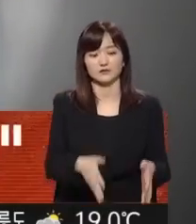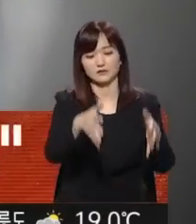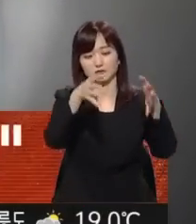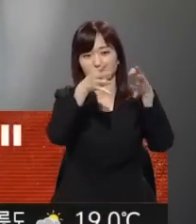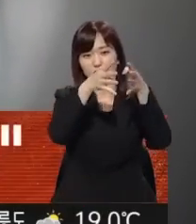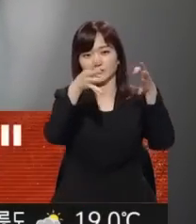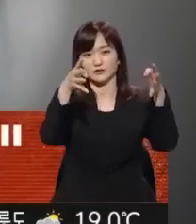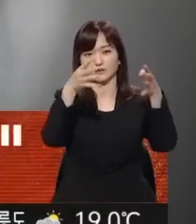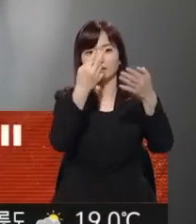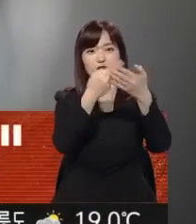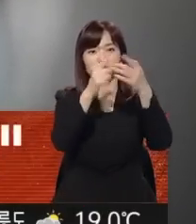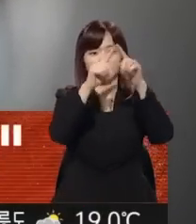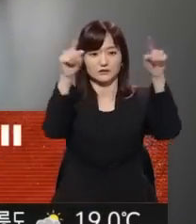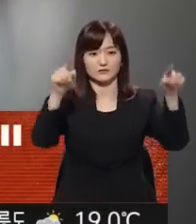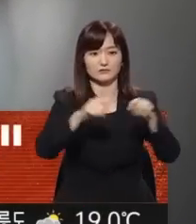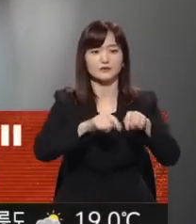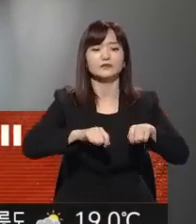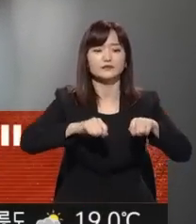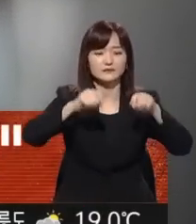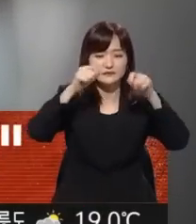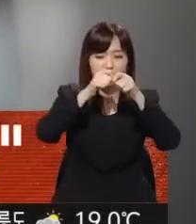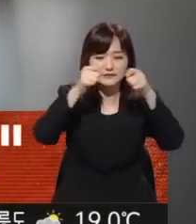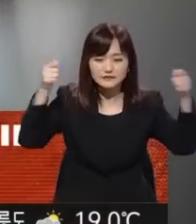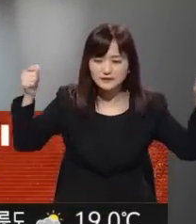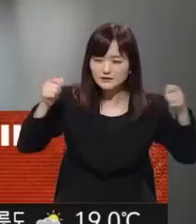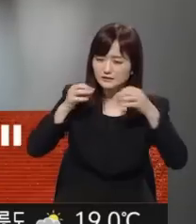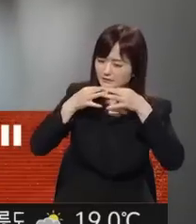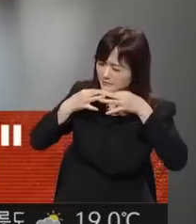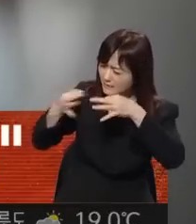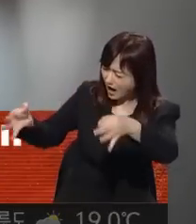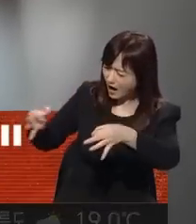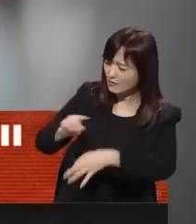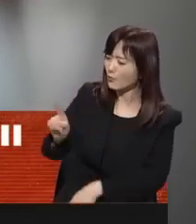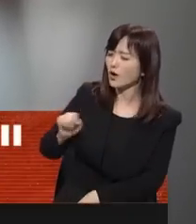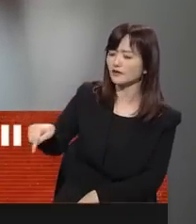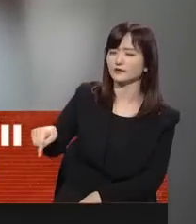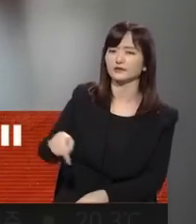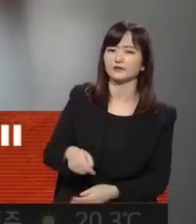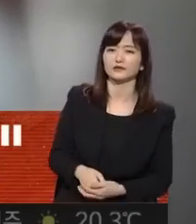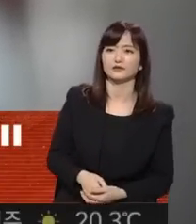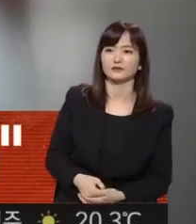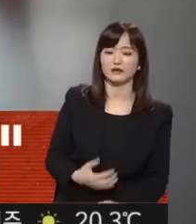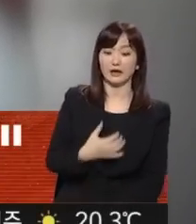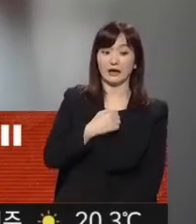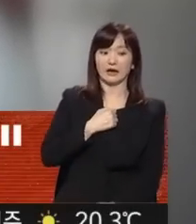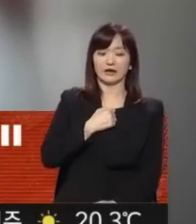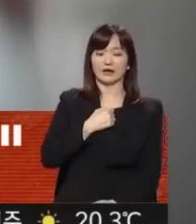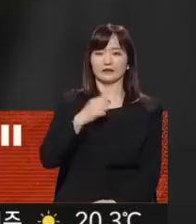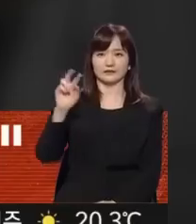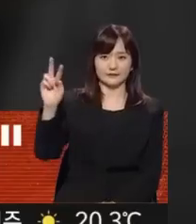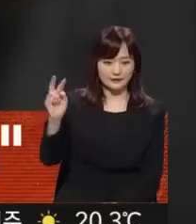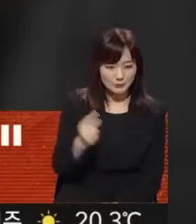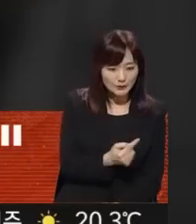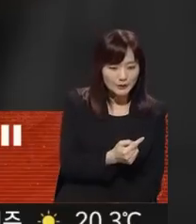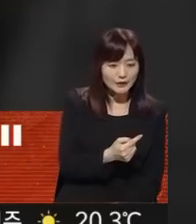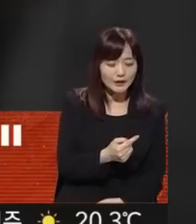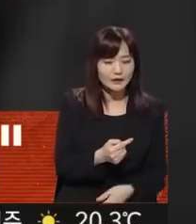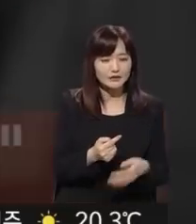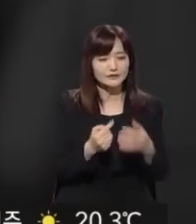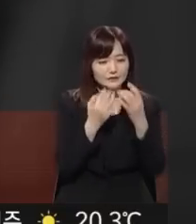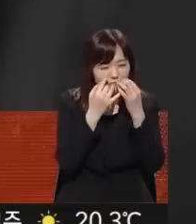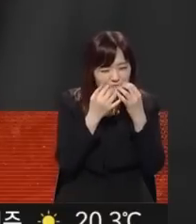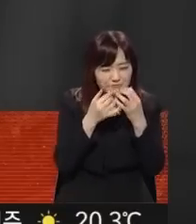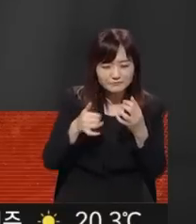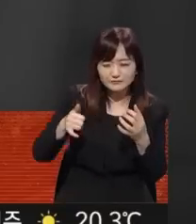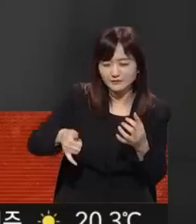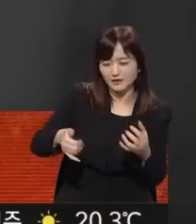4층에서 창문 열고 큰소리를 질렀겠죠 뭐 하는 거냐고 그러니까이 남성이 다시 와서 쓰레기를 갖다가 꺼내